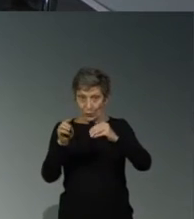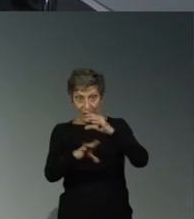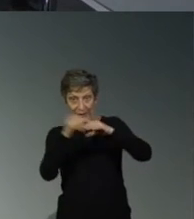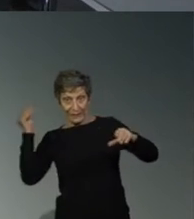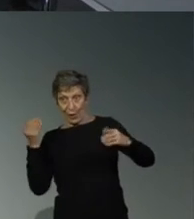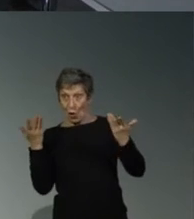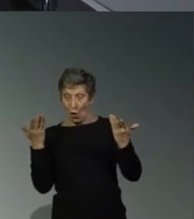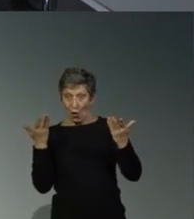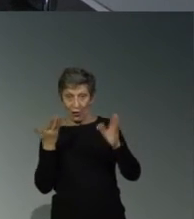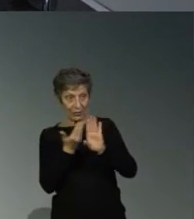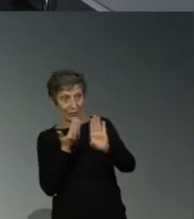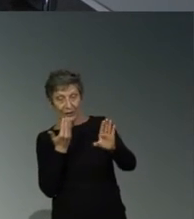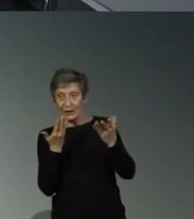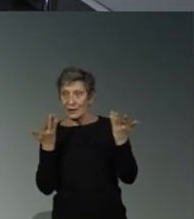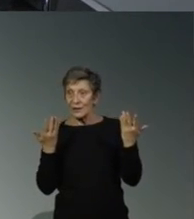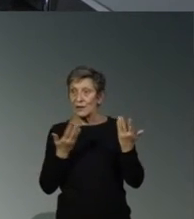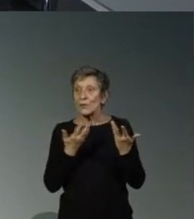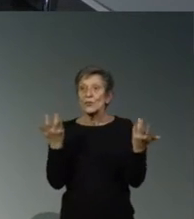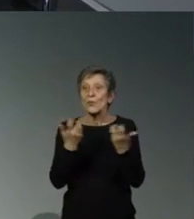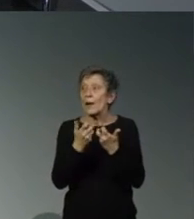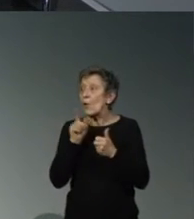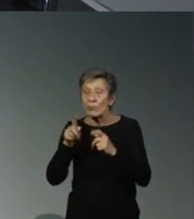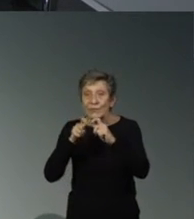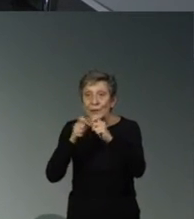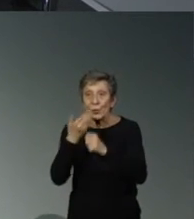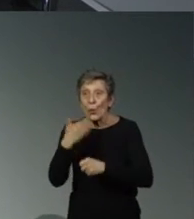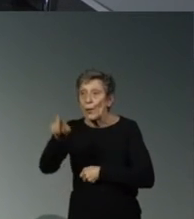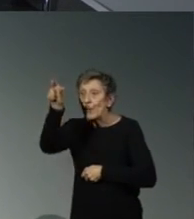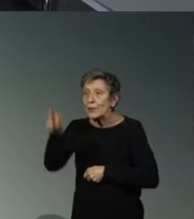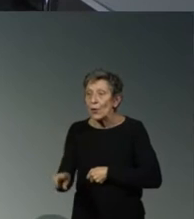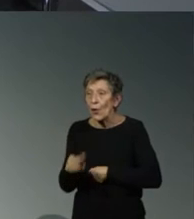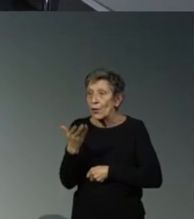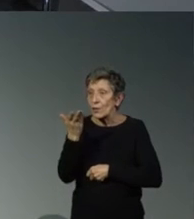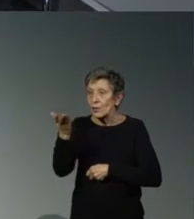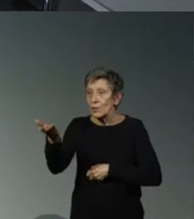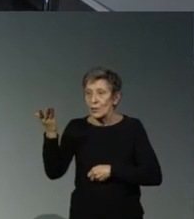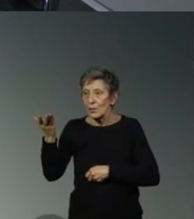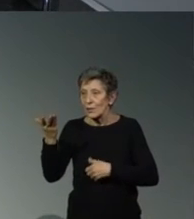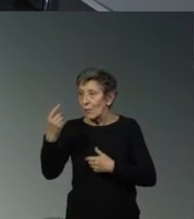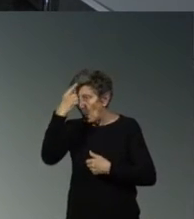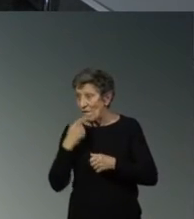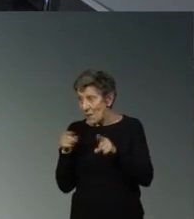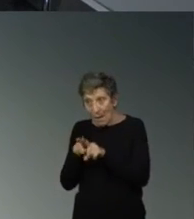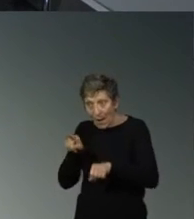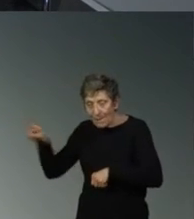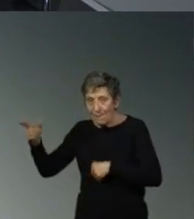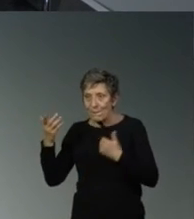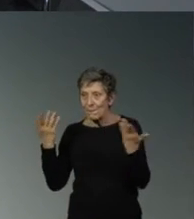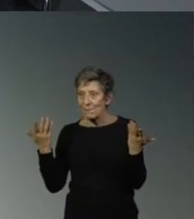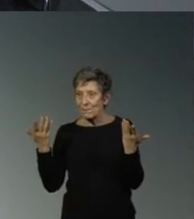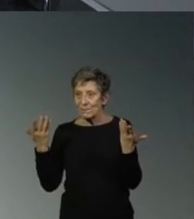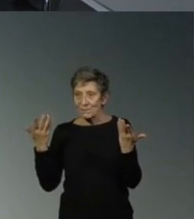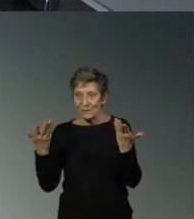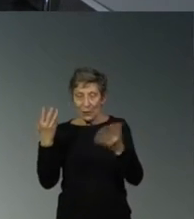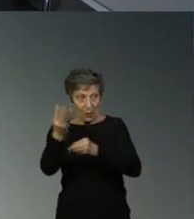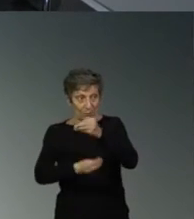univers? Est-ce que quand vous parlez à d'autres personnes qui ont le même profil que vous, qui sont très externes